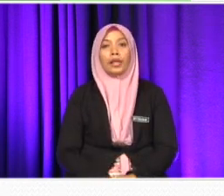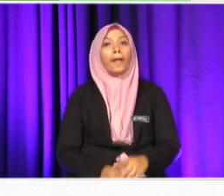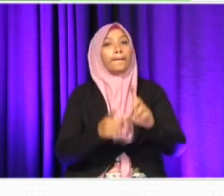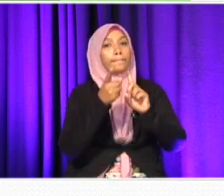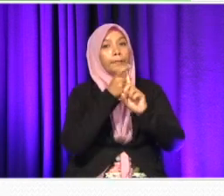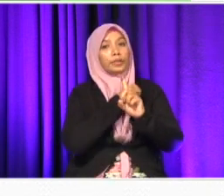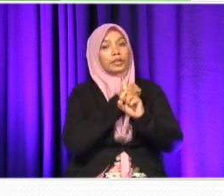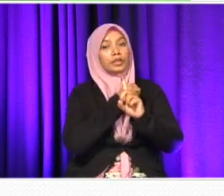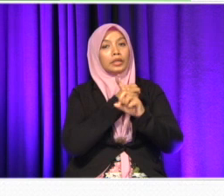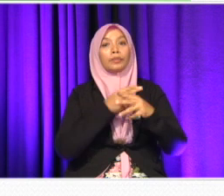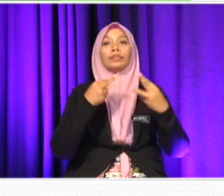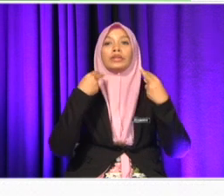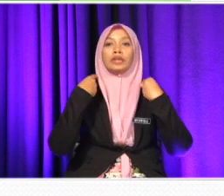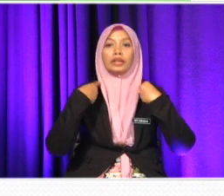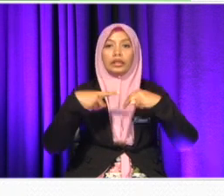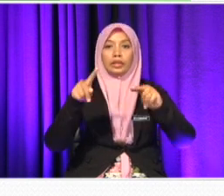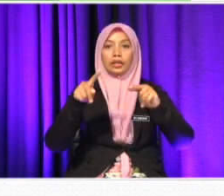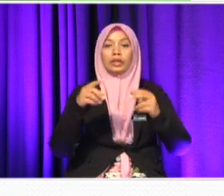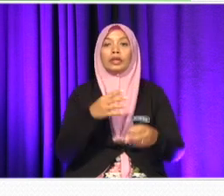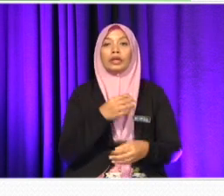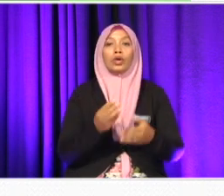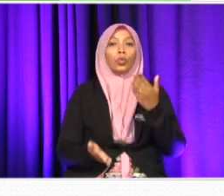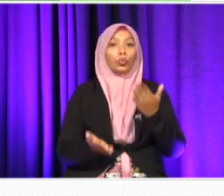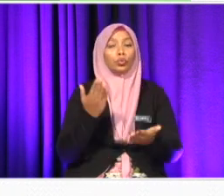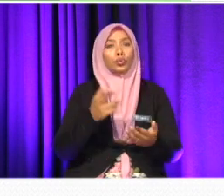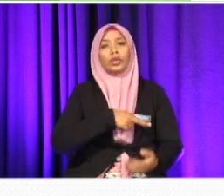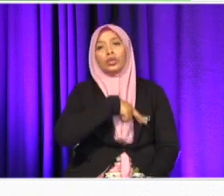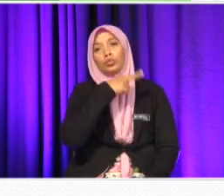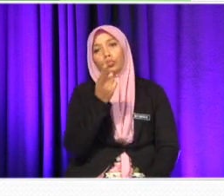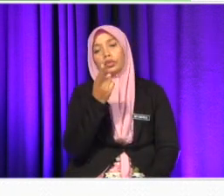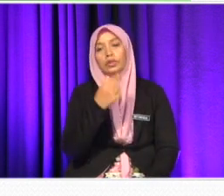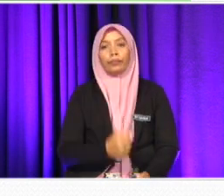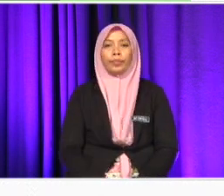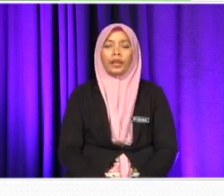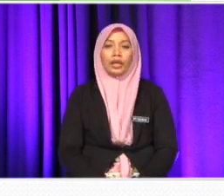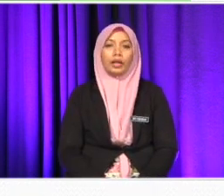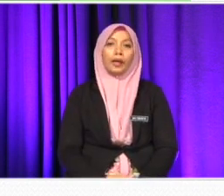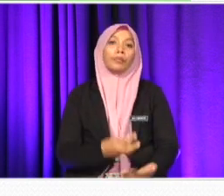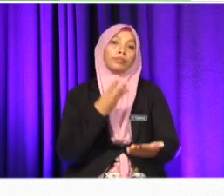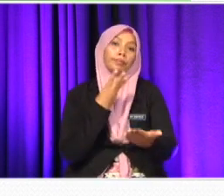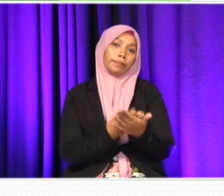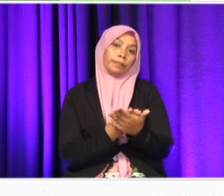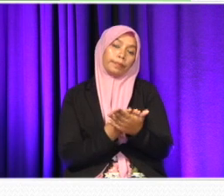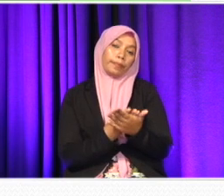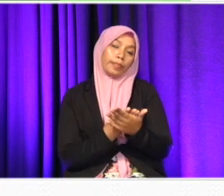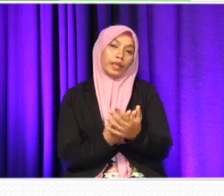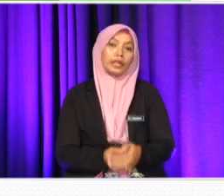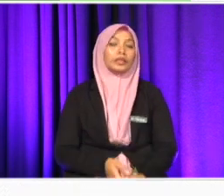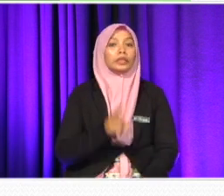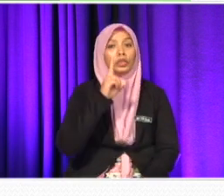perdagangan dan untung rugi Kemudian yang kedua penyata kedudukan keuangan oke kedua